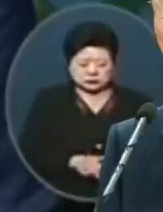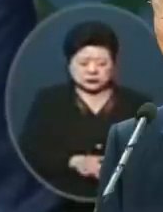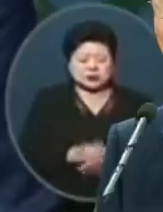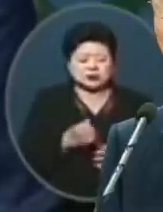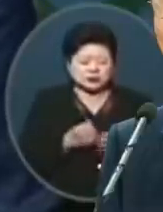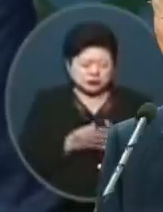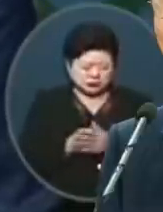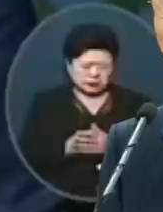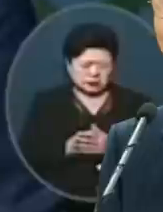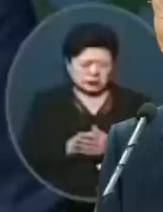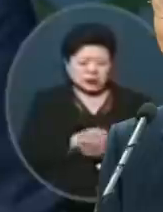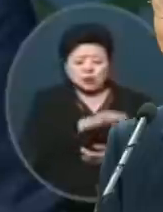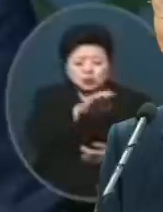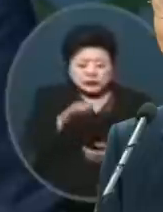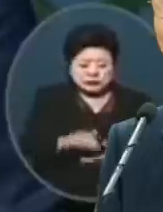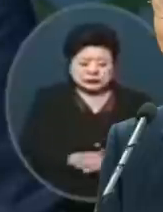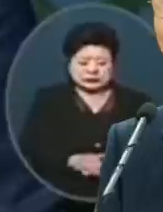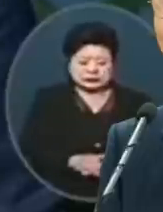그러므로 우리는